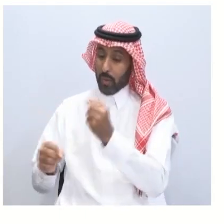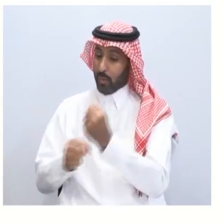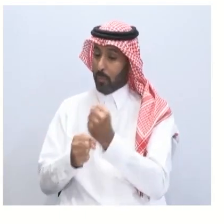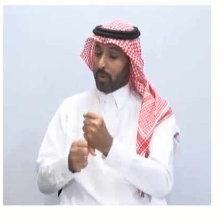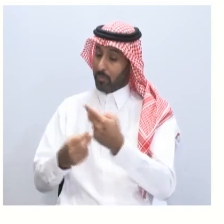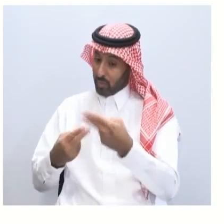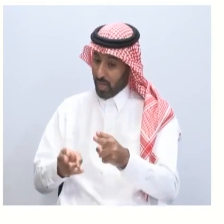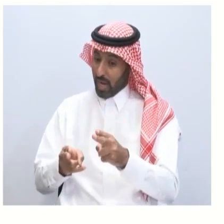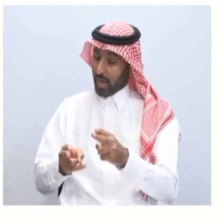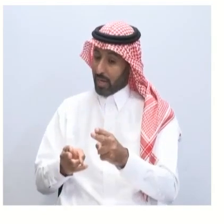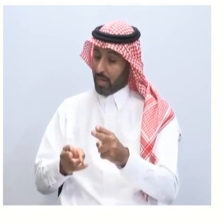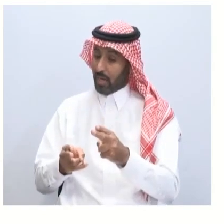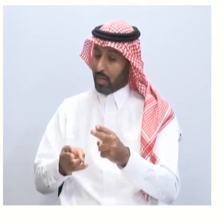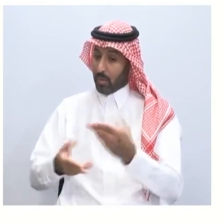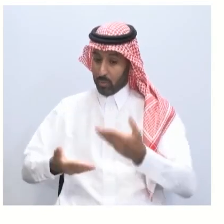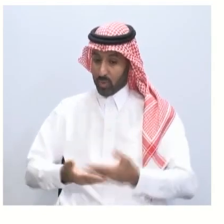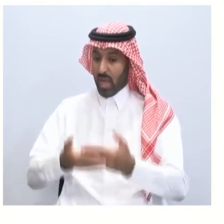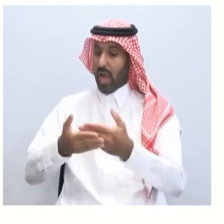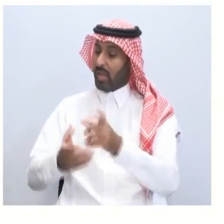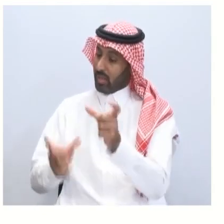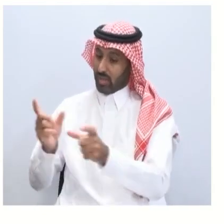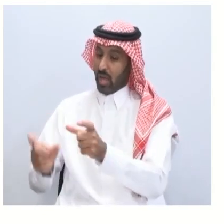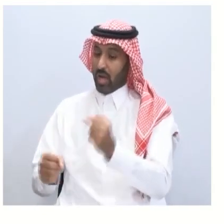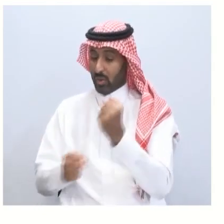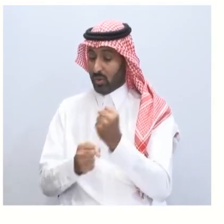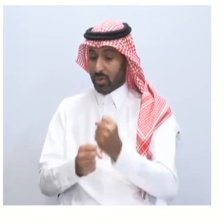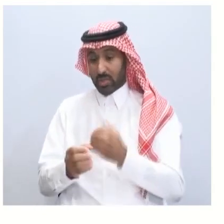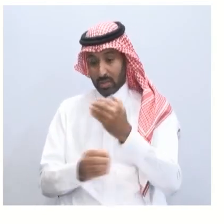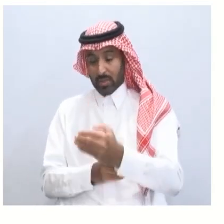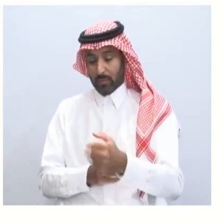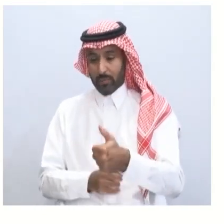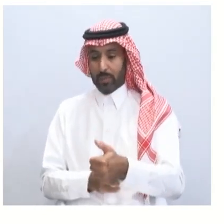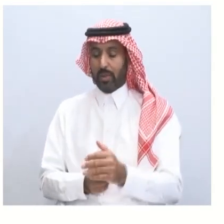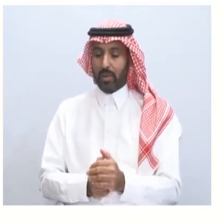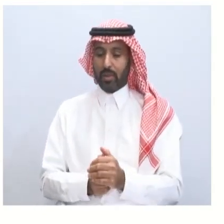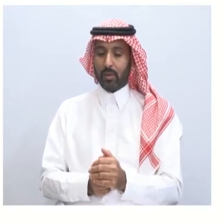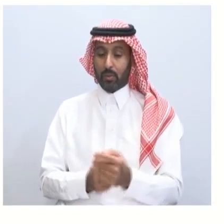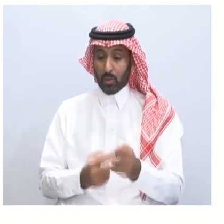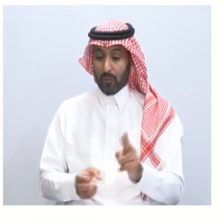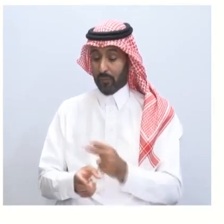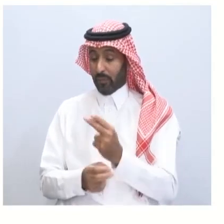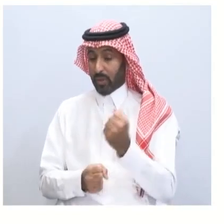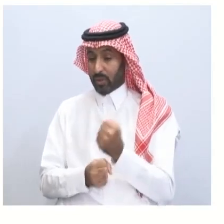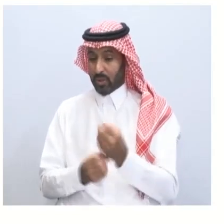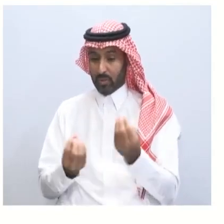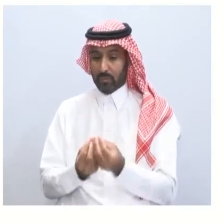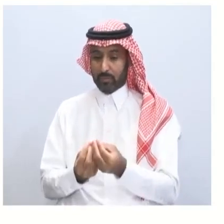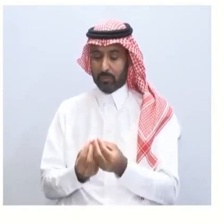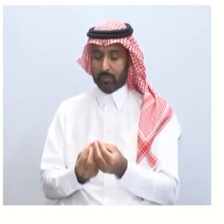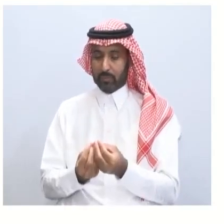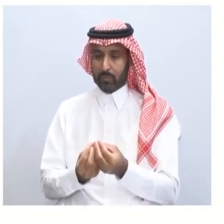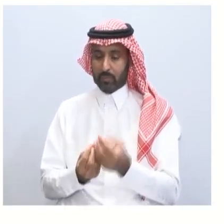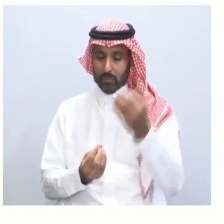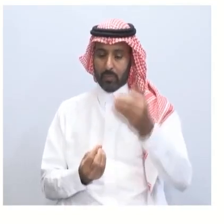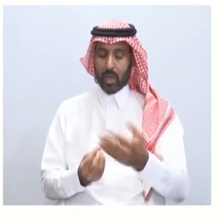مستعد للمشاركه في سبيل انجاز امر ما متفق عليه وياتي غالبا في